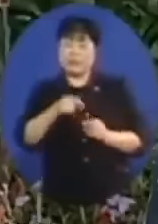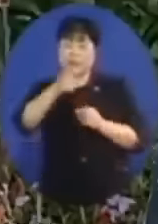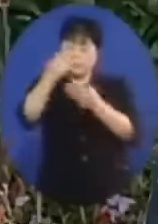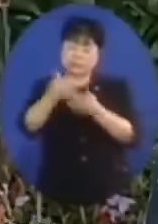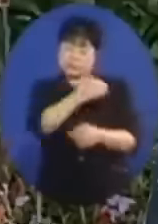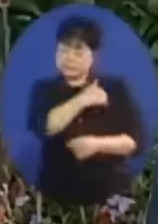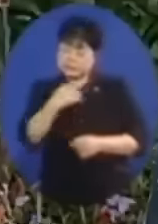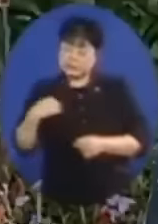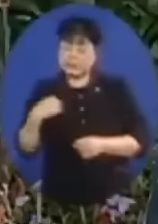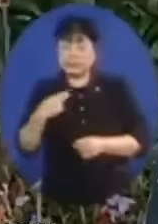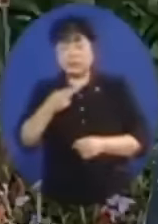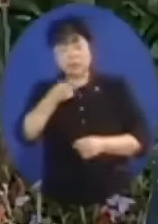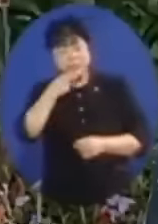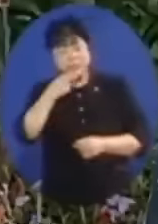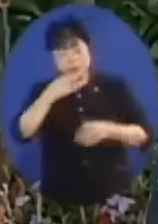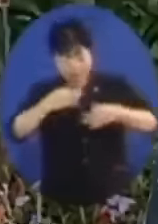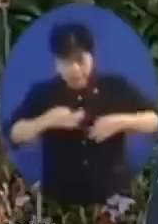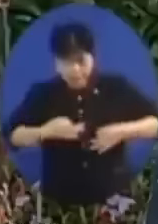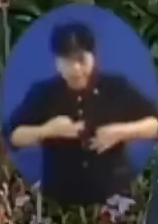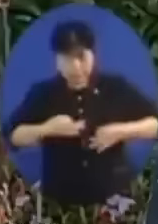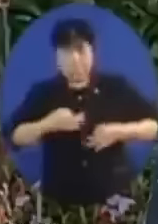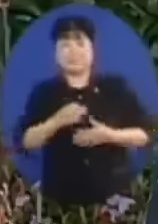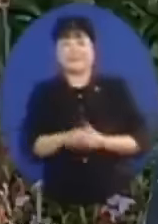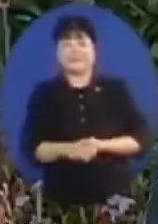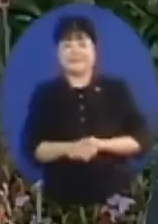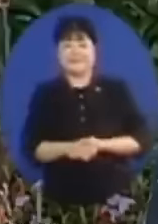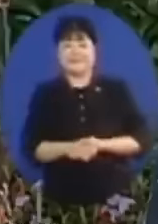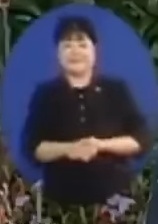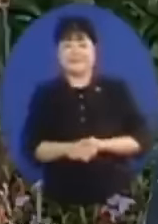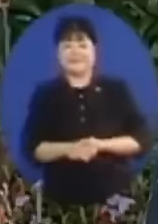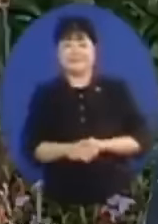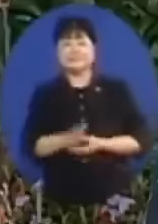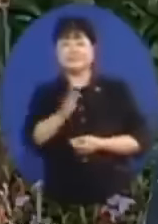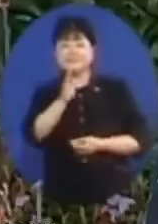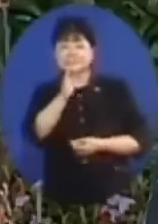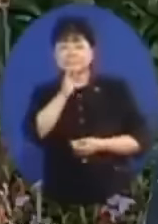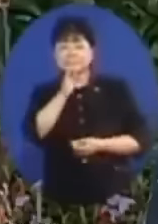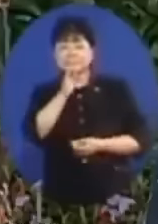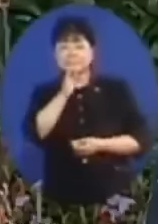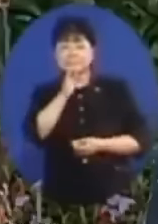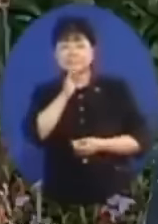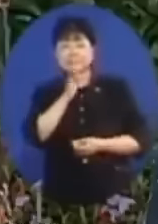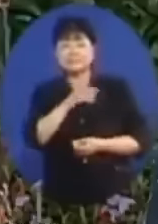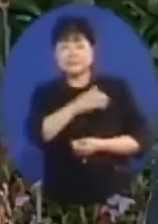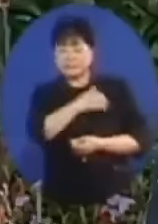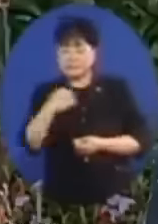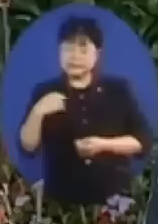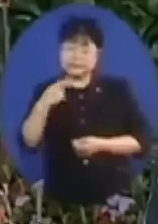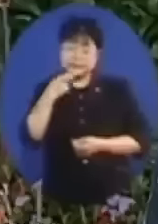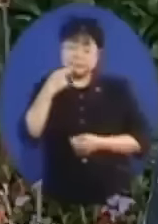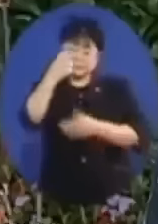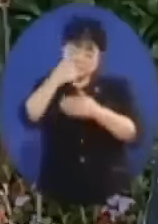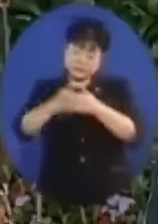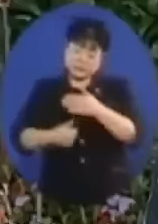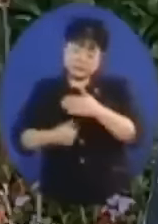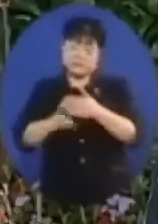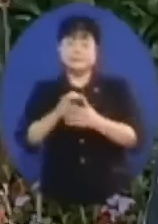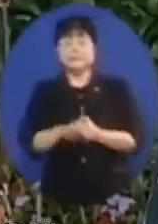구원받을 자격이 하나도 없습니다. 굉장히 자격지심에 빠졌습니다.